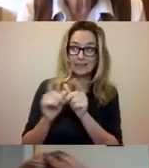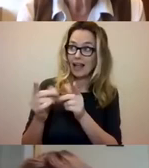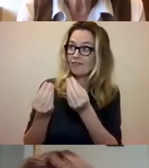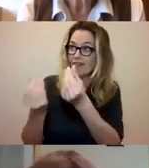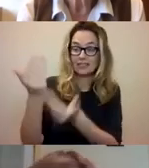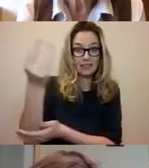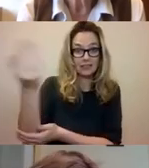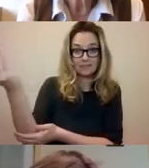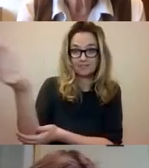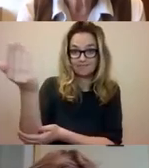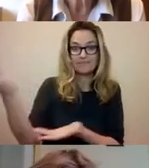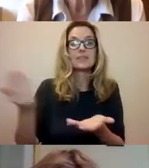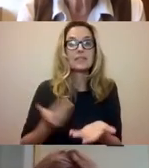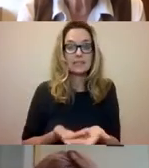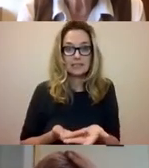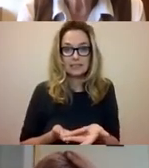dan is het vaak